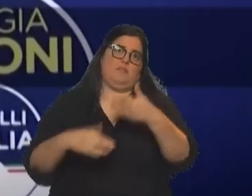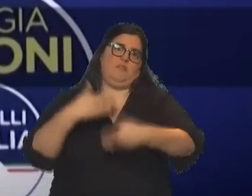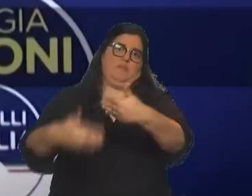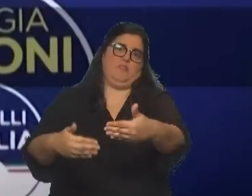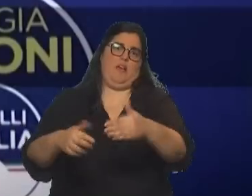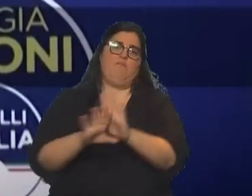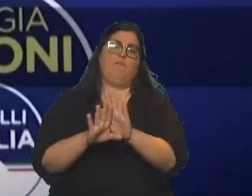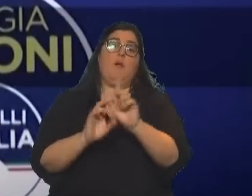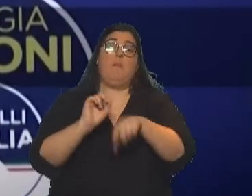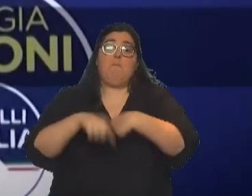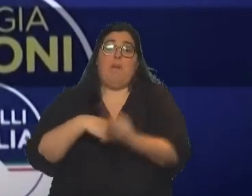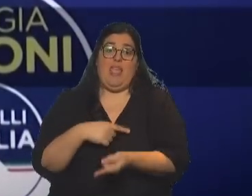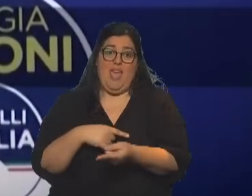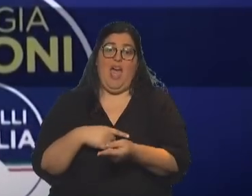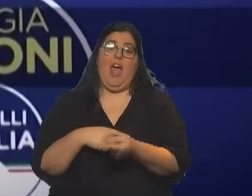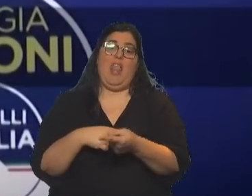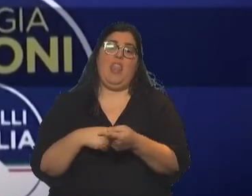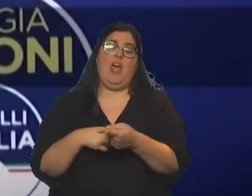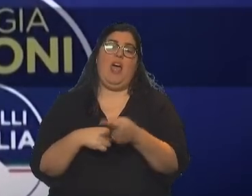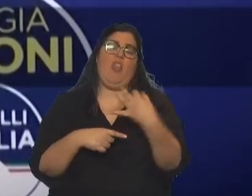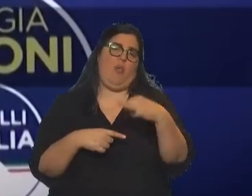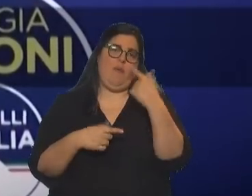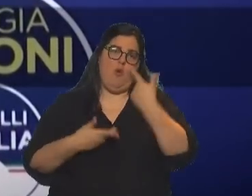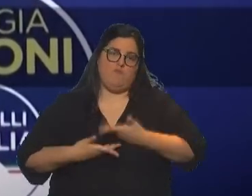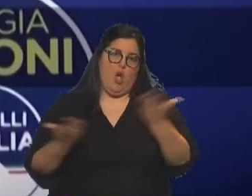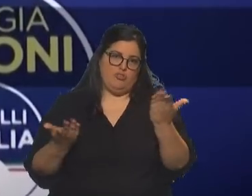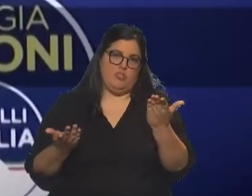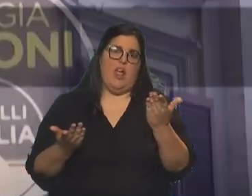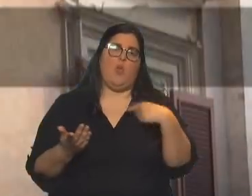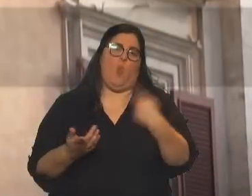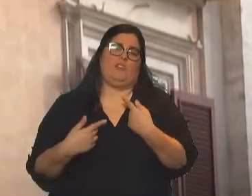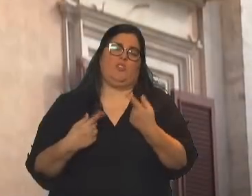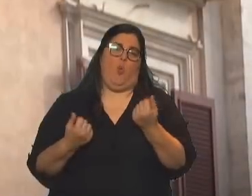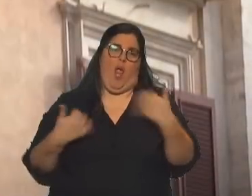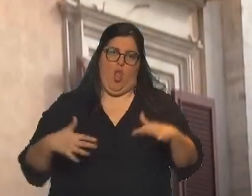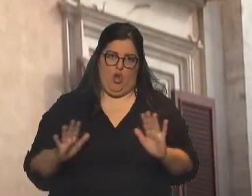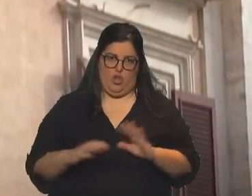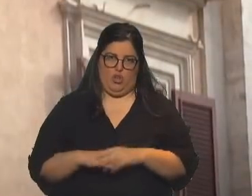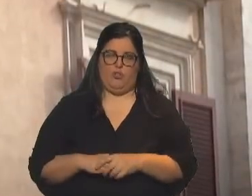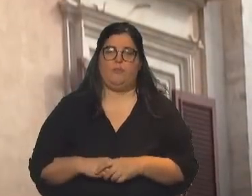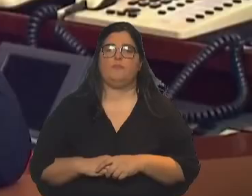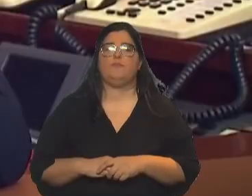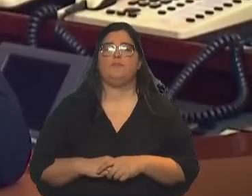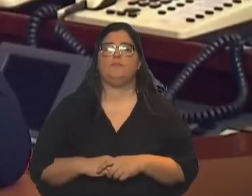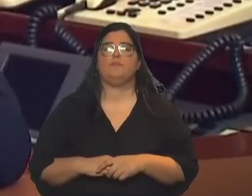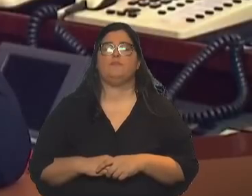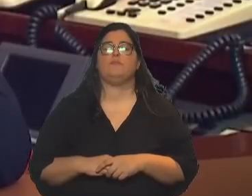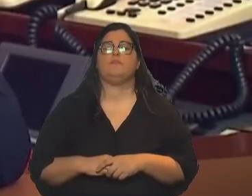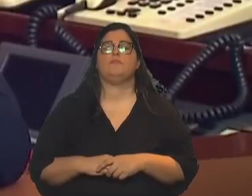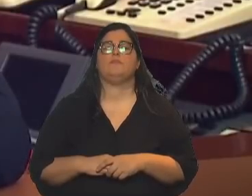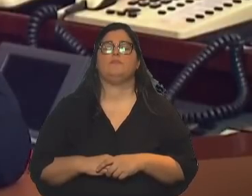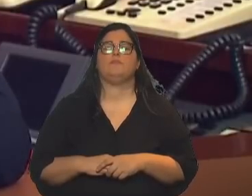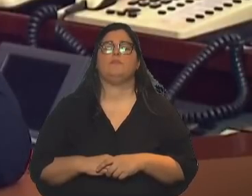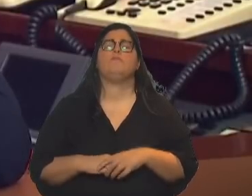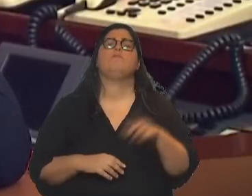È da domani che noi dobbiamo dimostrare il nostro valore. Aunque se reivindica